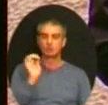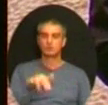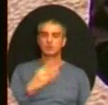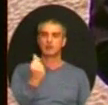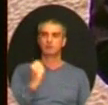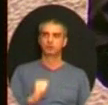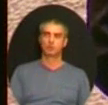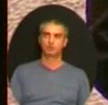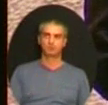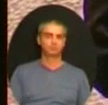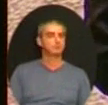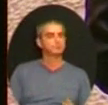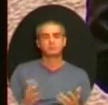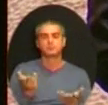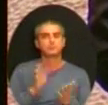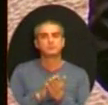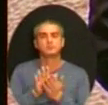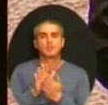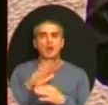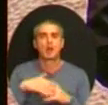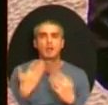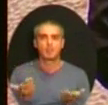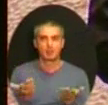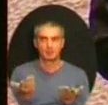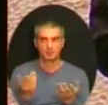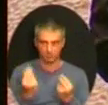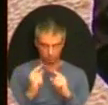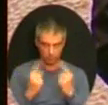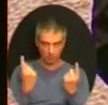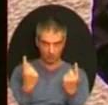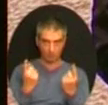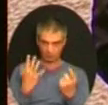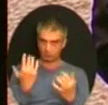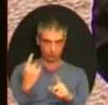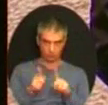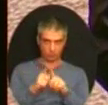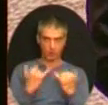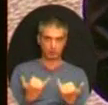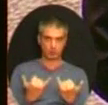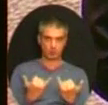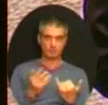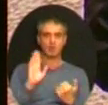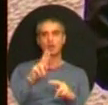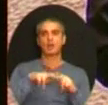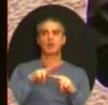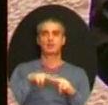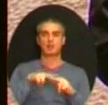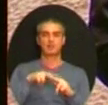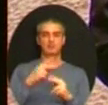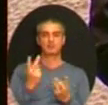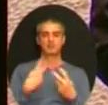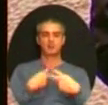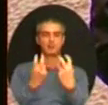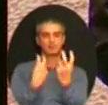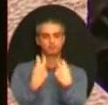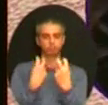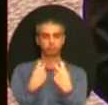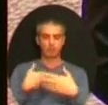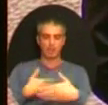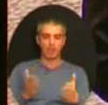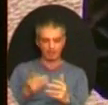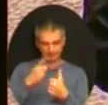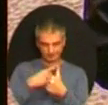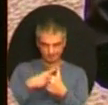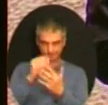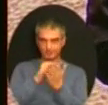שקל. למה הם הלכו? הם ילכו למשהו אחר ממה שהם הולכים היום, גם אז הם ילכו למפקדי ארגזים, וגם